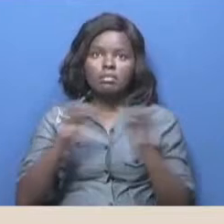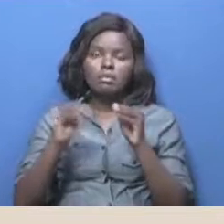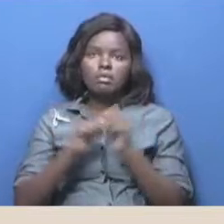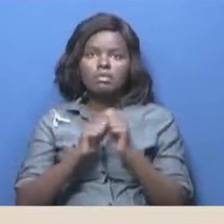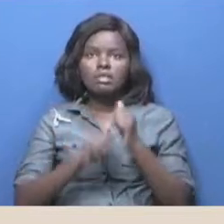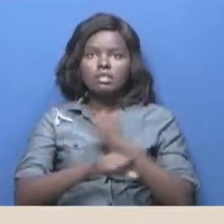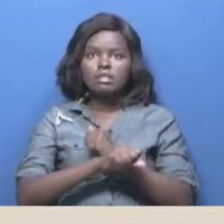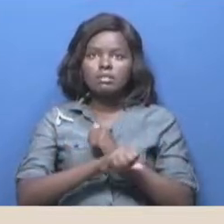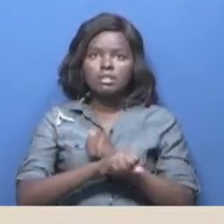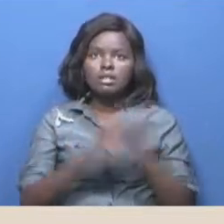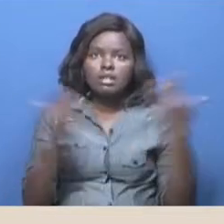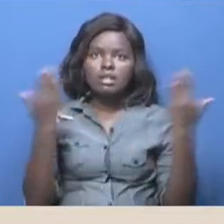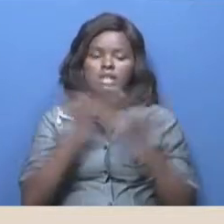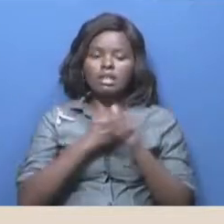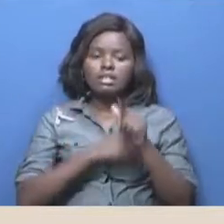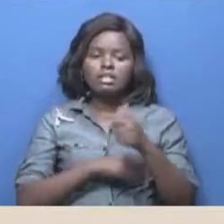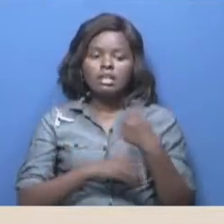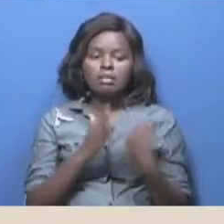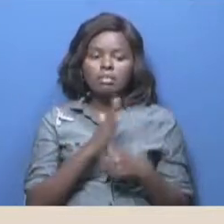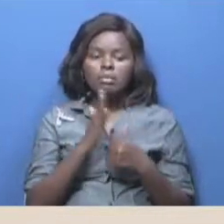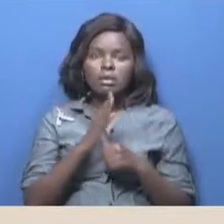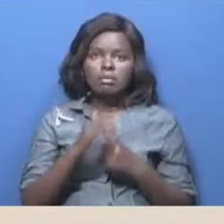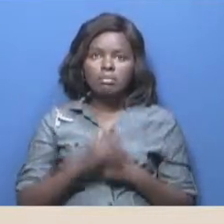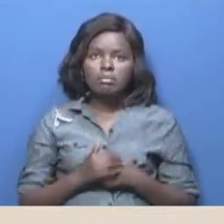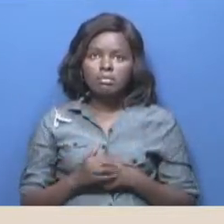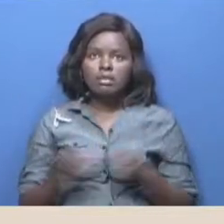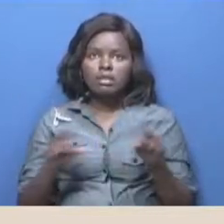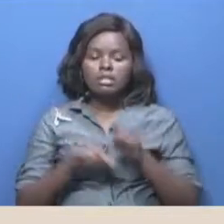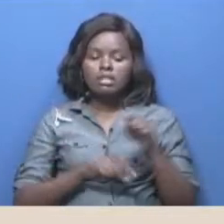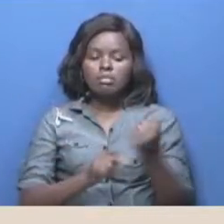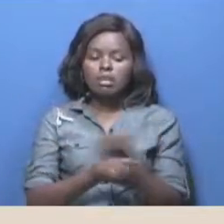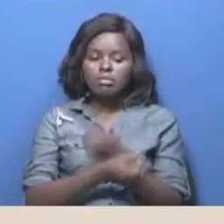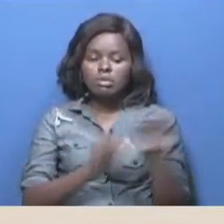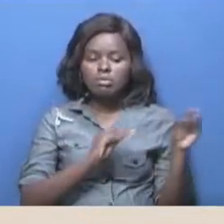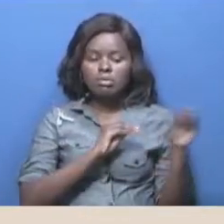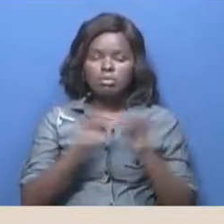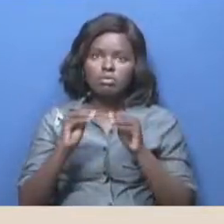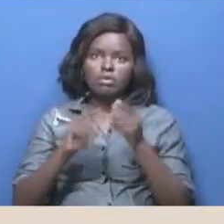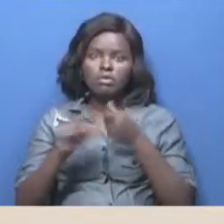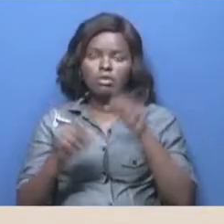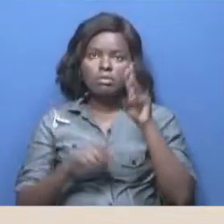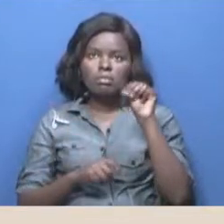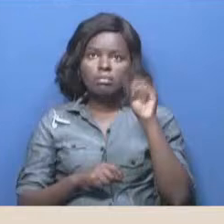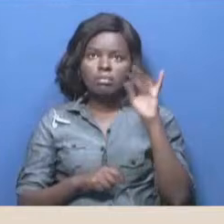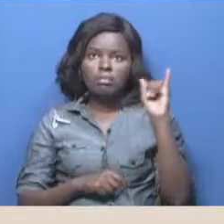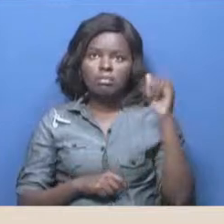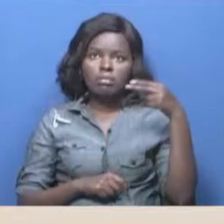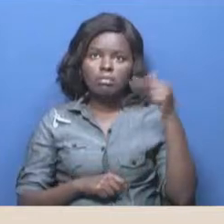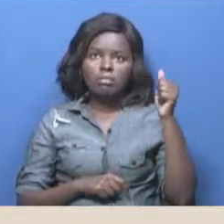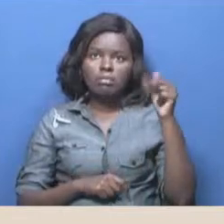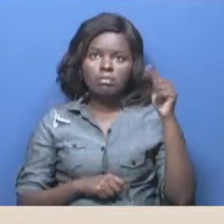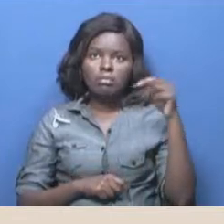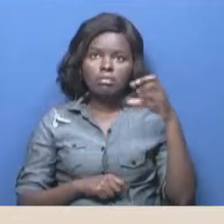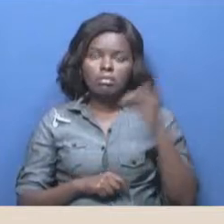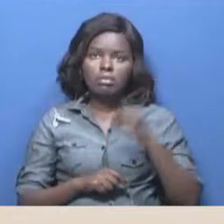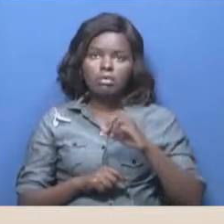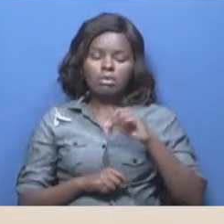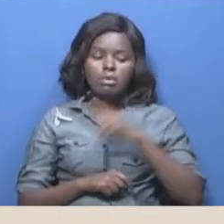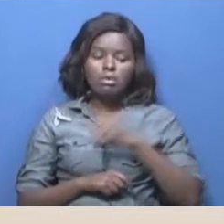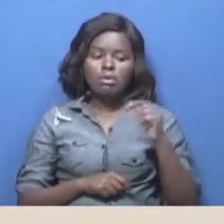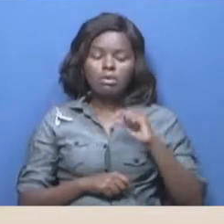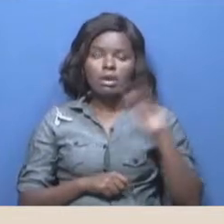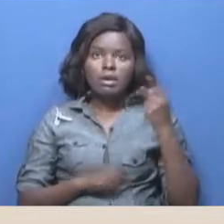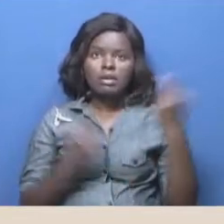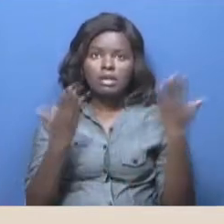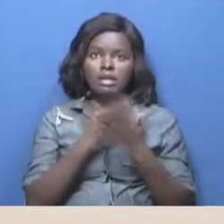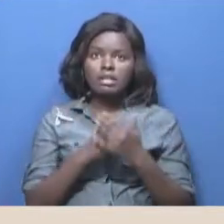Usiku kufuka hapa ndio tabu. Na hapa uwezi toka Mihang'o uelekee Kayole usiku. Ikifika saa 2 ndio ni kama